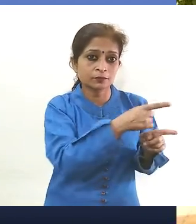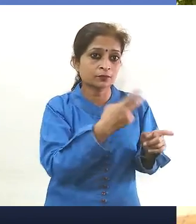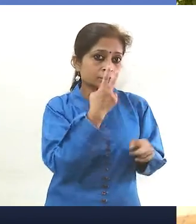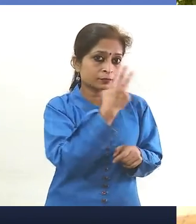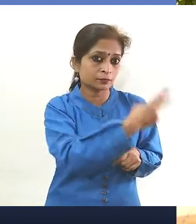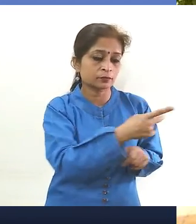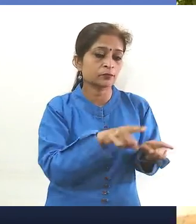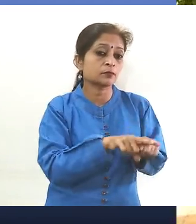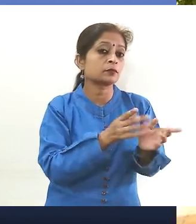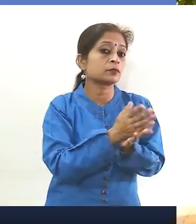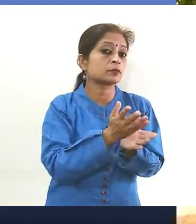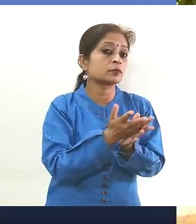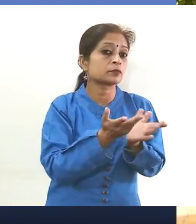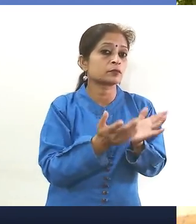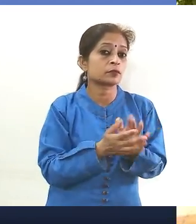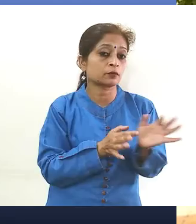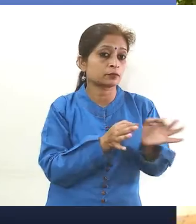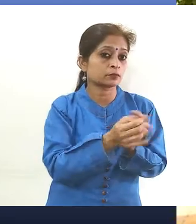उठे,